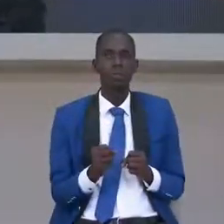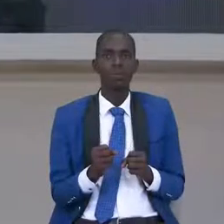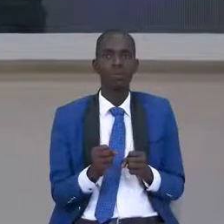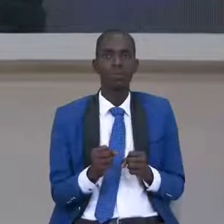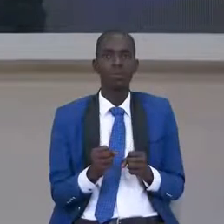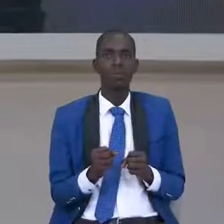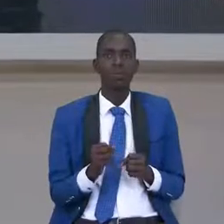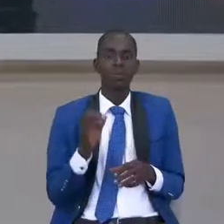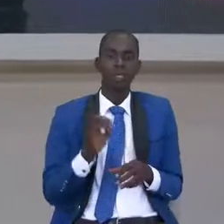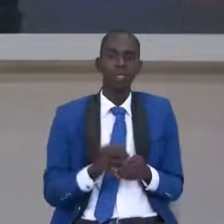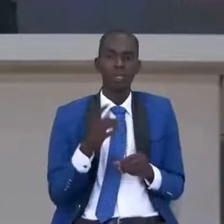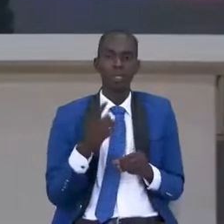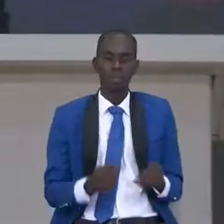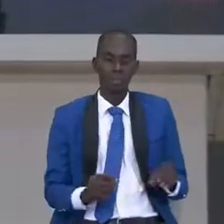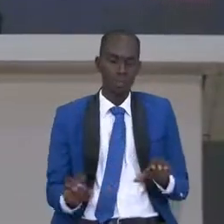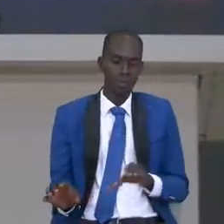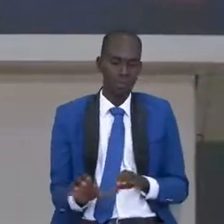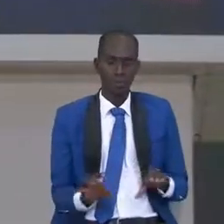dans